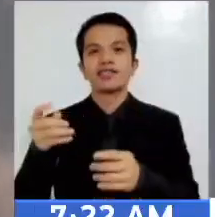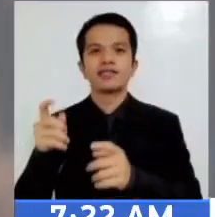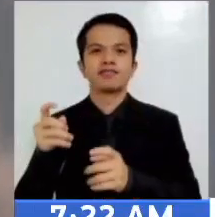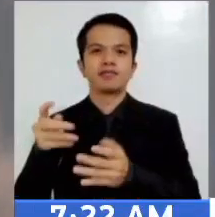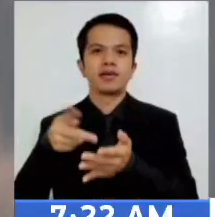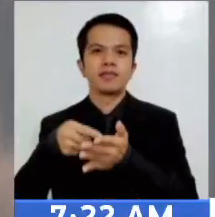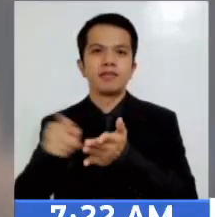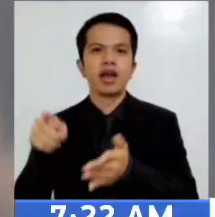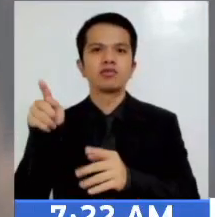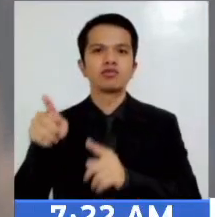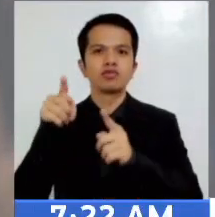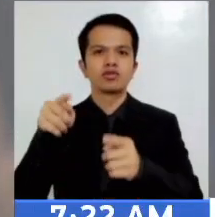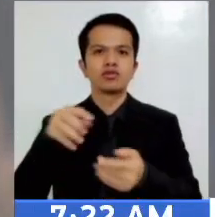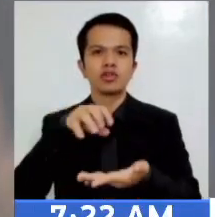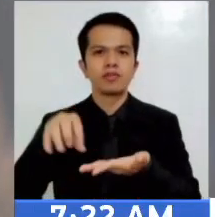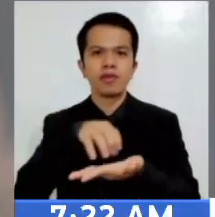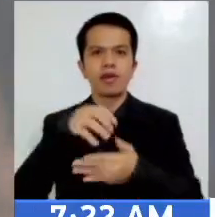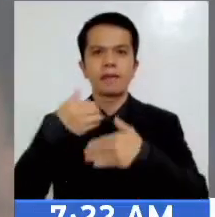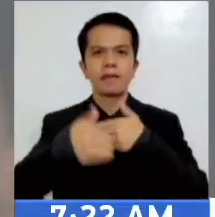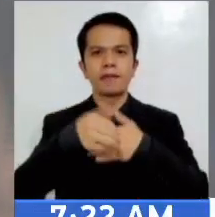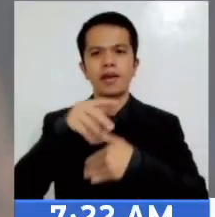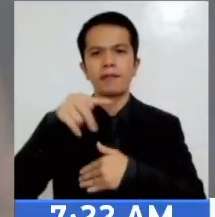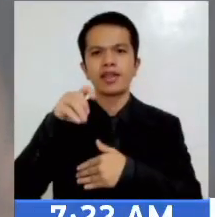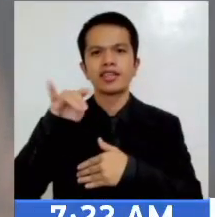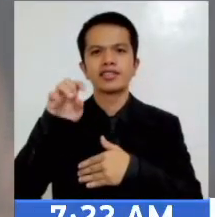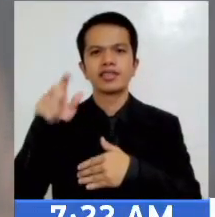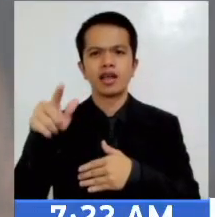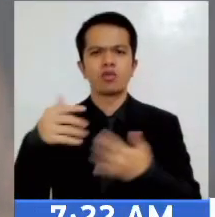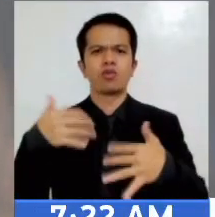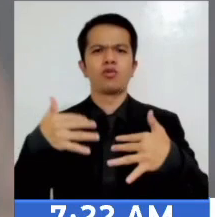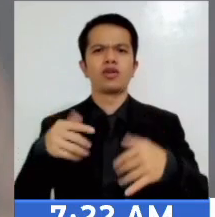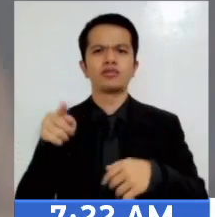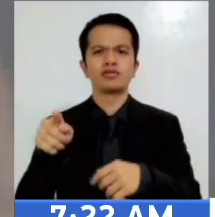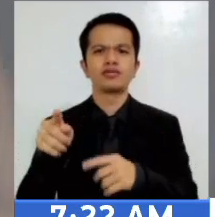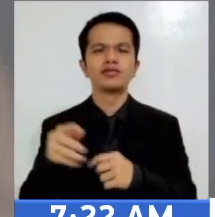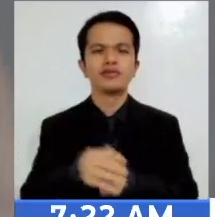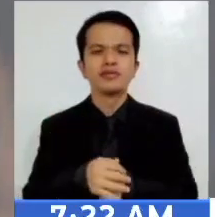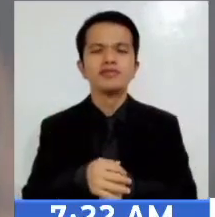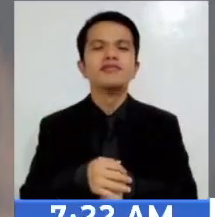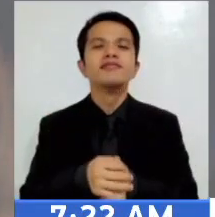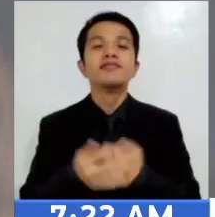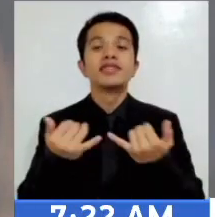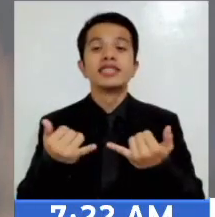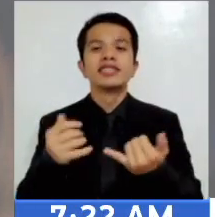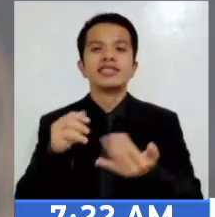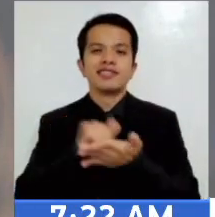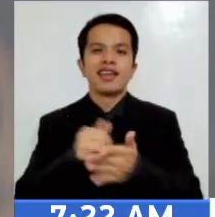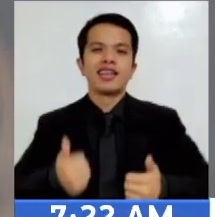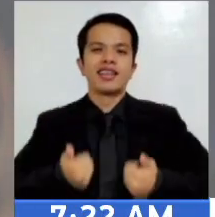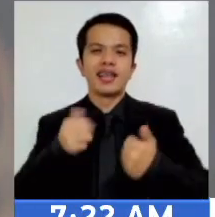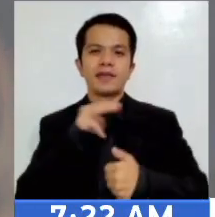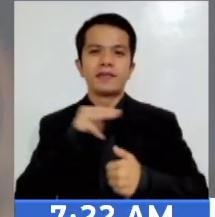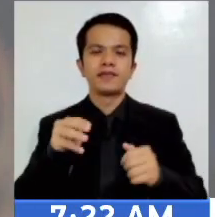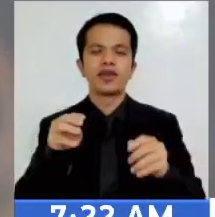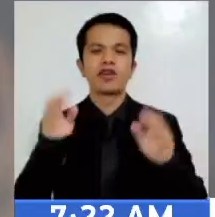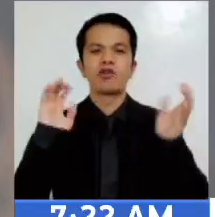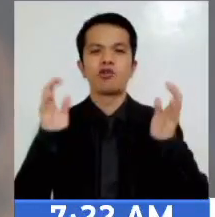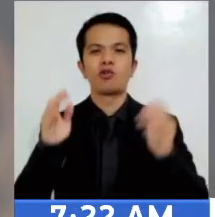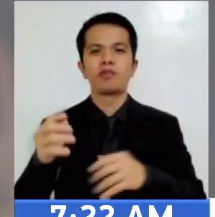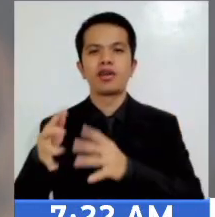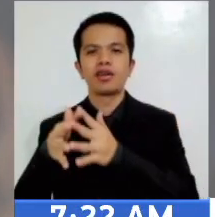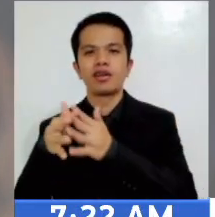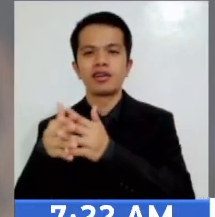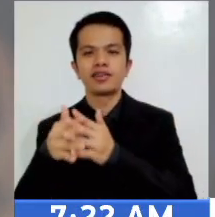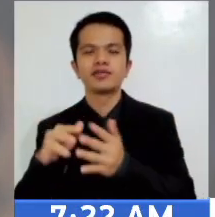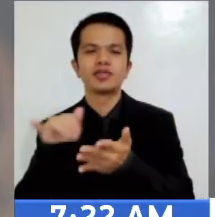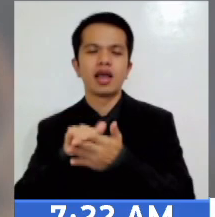dito. Kami ang bibili ng pandesal para sa inyo. Ayan po ang buhay niya sa Maynila kumpara sa Amerika. Kaya naman, super grateful siya